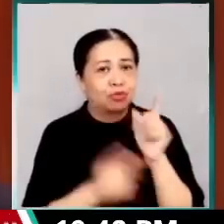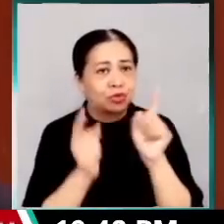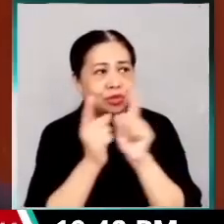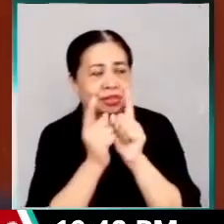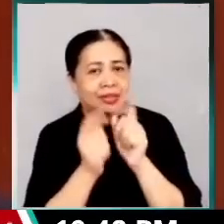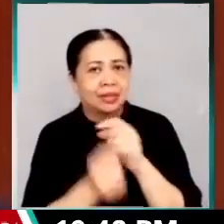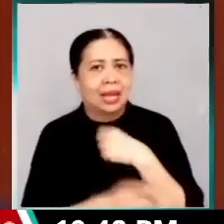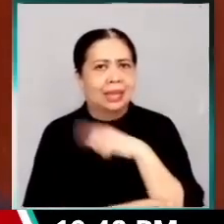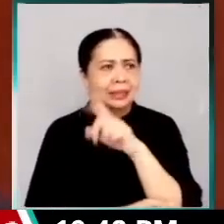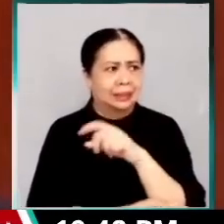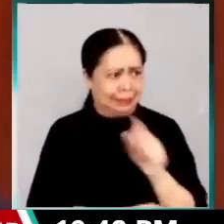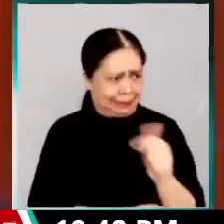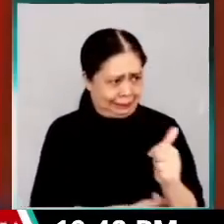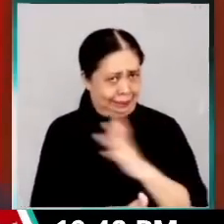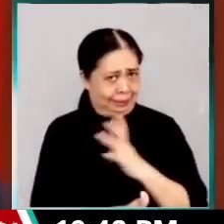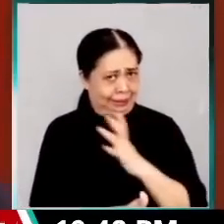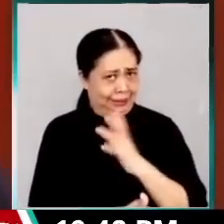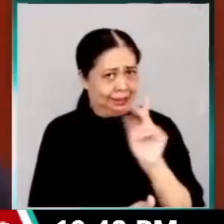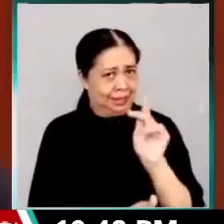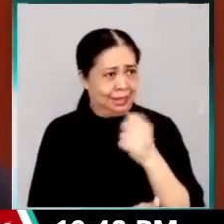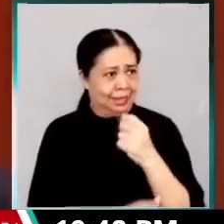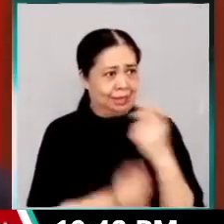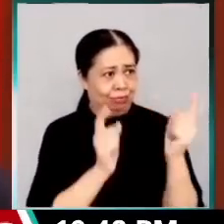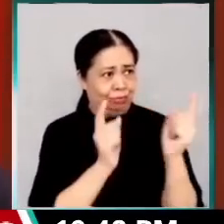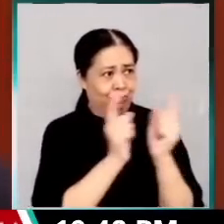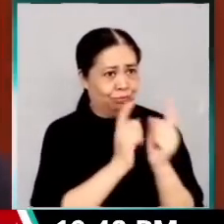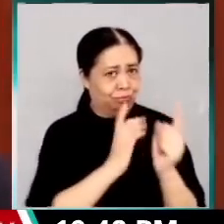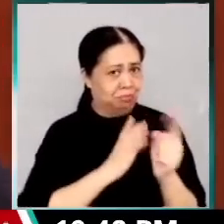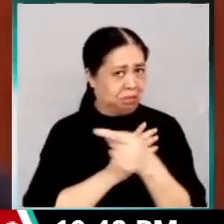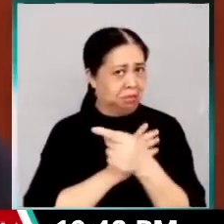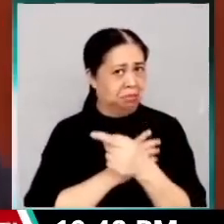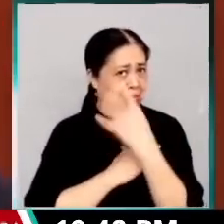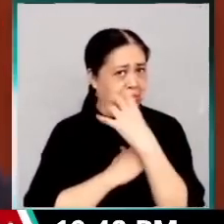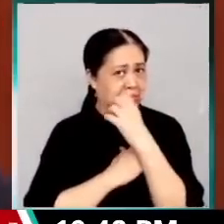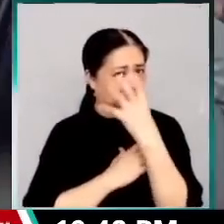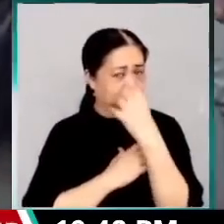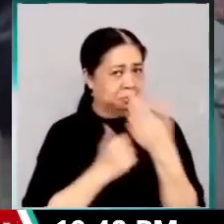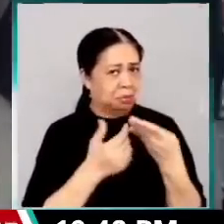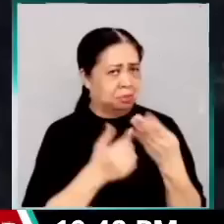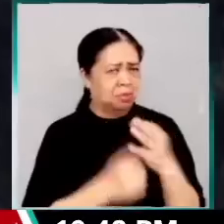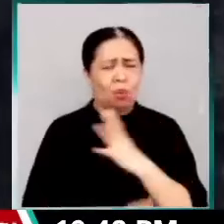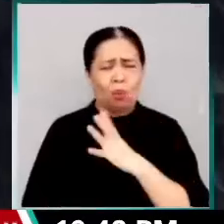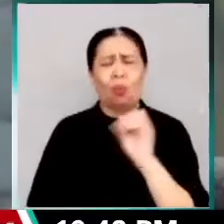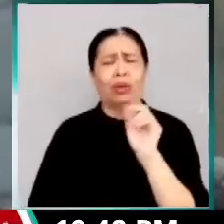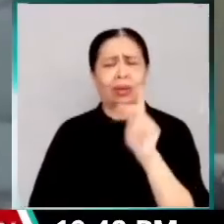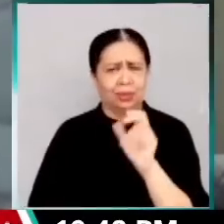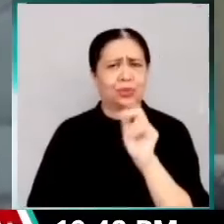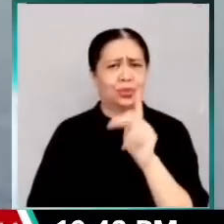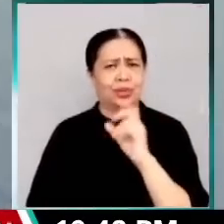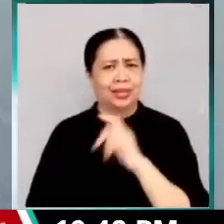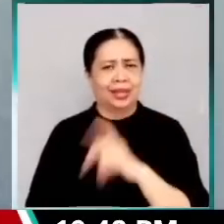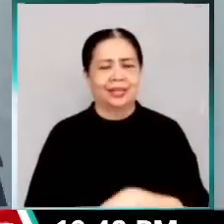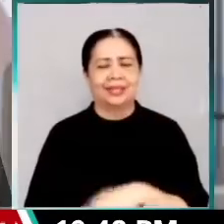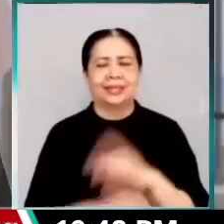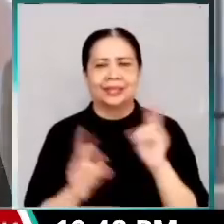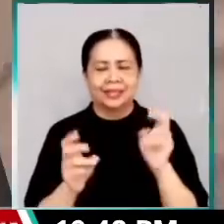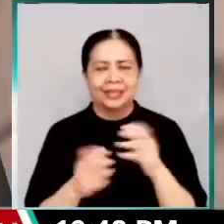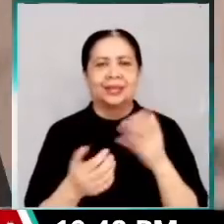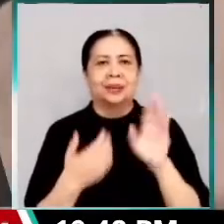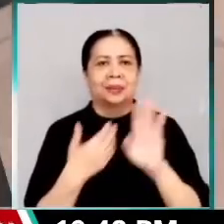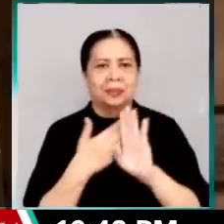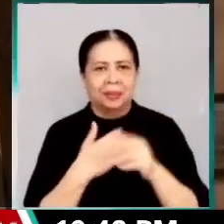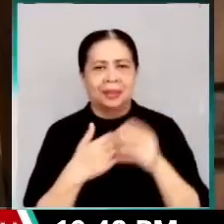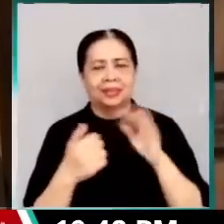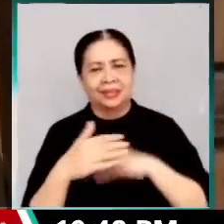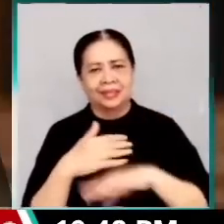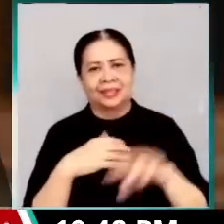ano, kamusta kay Khalil itong ganito eksena? Okay ba sa kanya? And sabi niya, oh, okay lang yan. Rebirth kung ituring ni Joshua ang role niya sa Unbreak